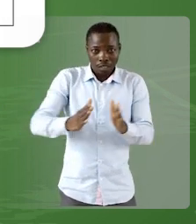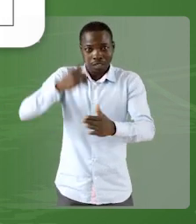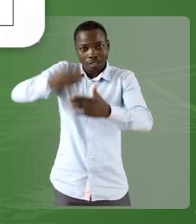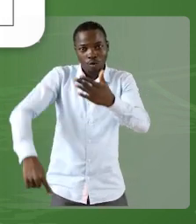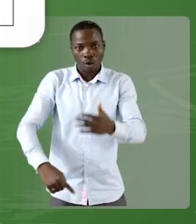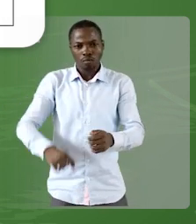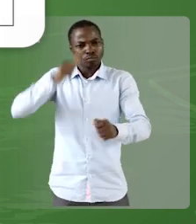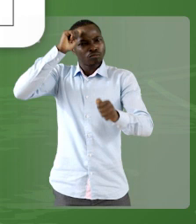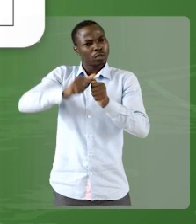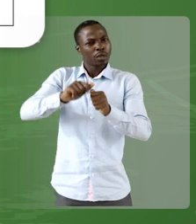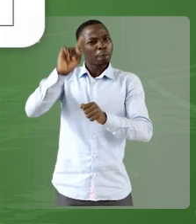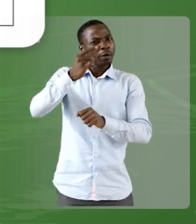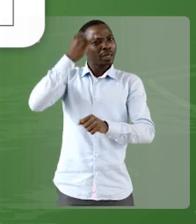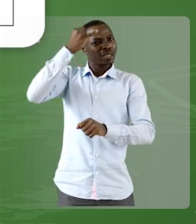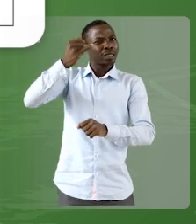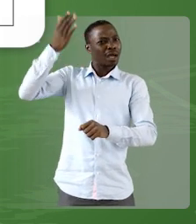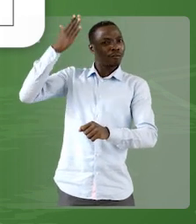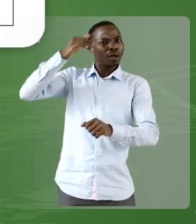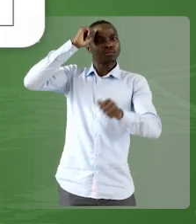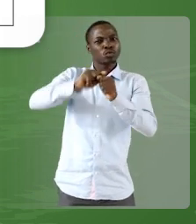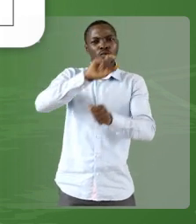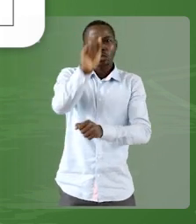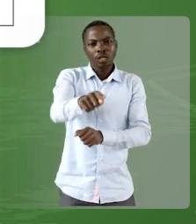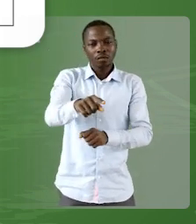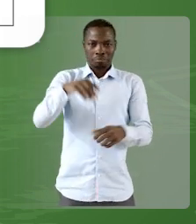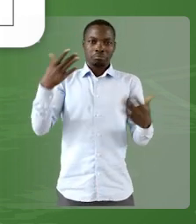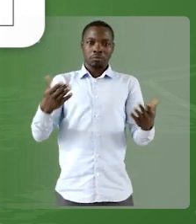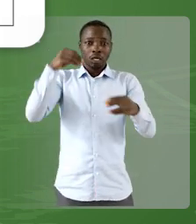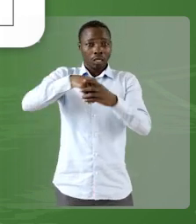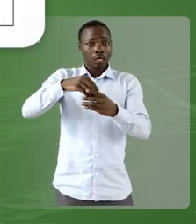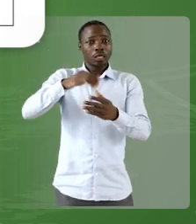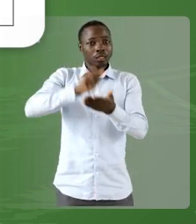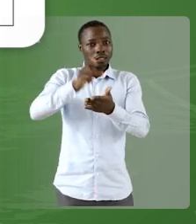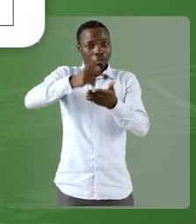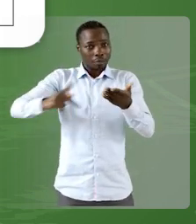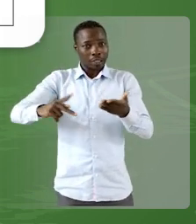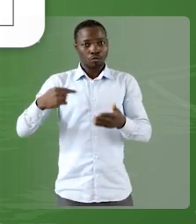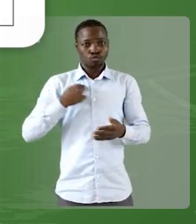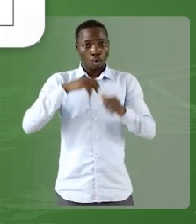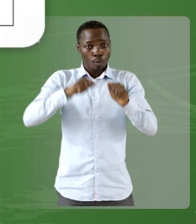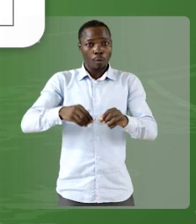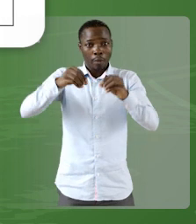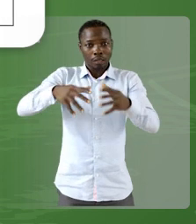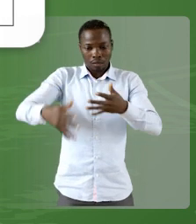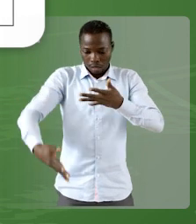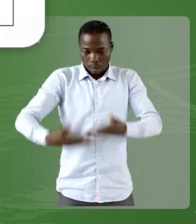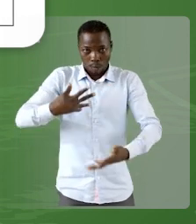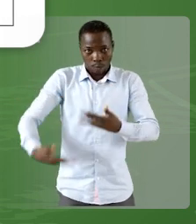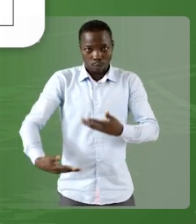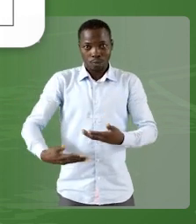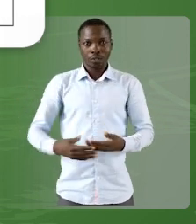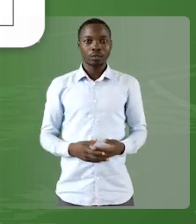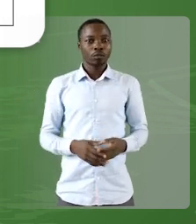la première hypothèse. Alors, dans cette partie, nous pouvons ranger la porosité,